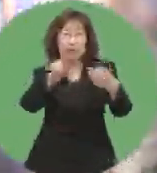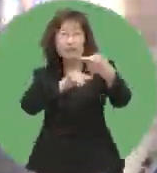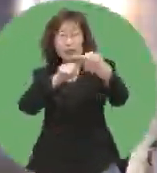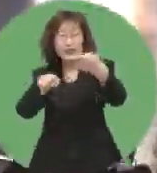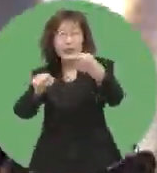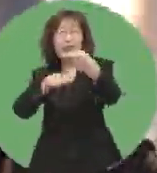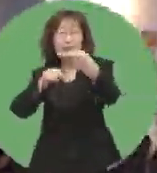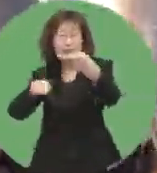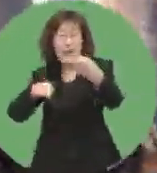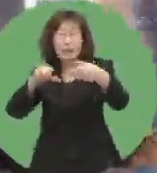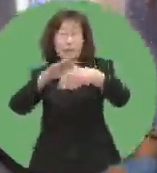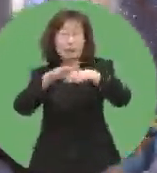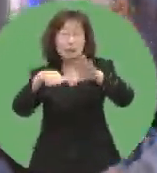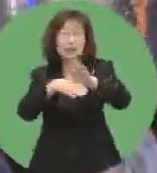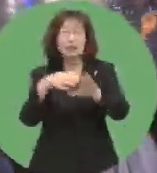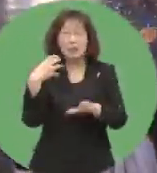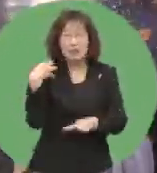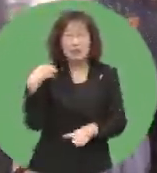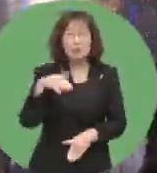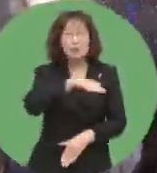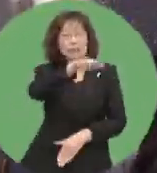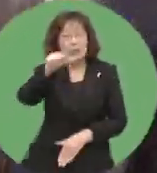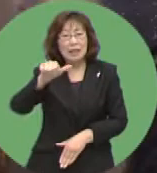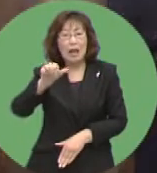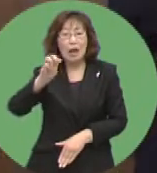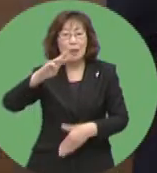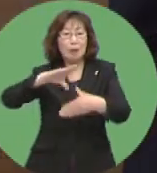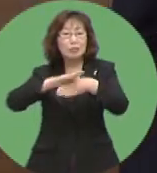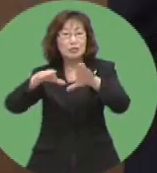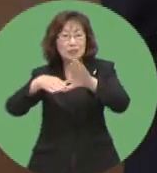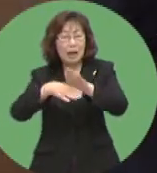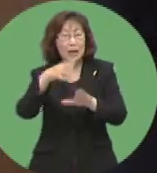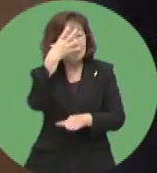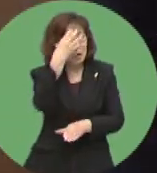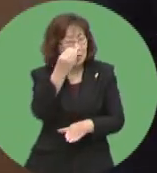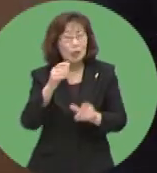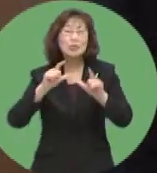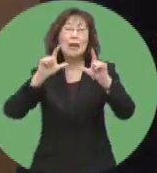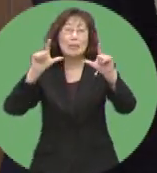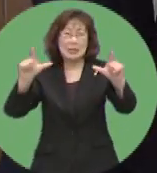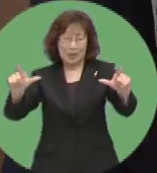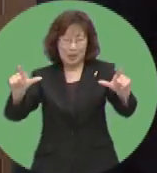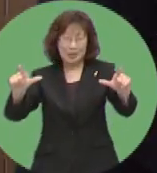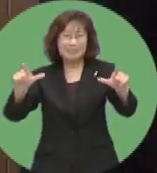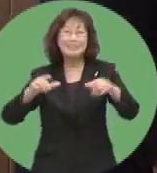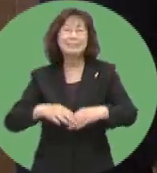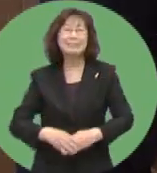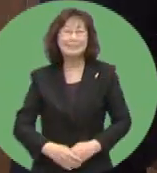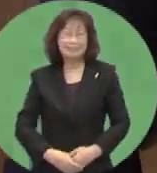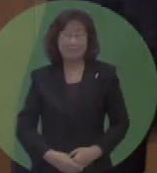の担い手ですみんなで阿波文化や徳島の魅力を伝えていきましょう